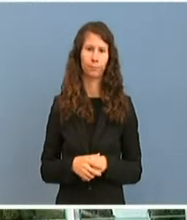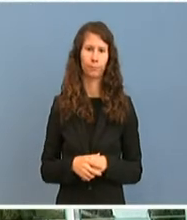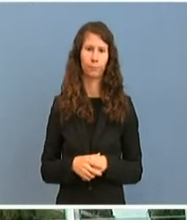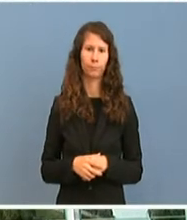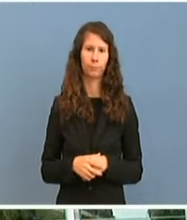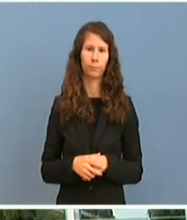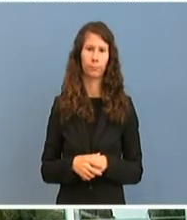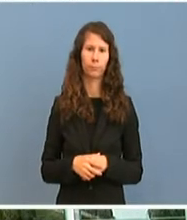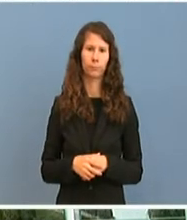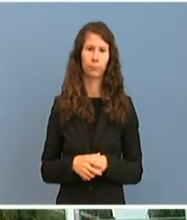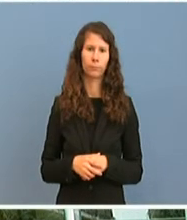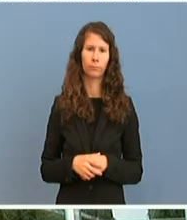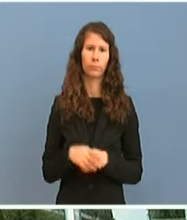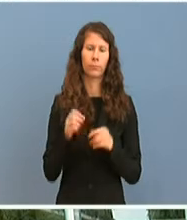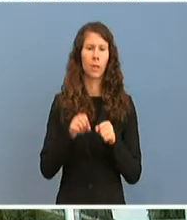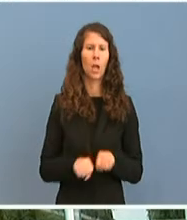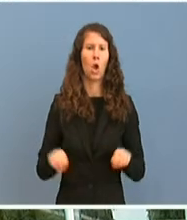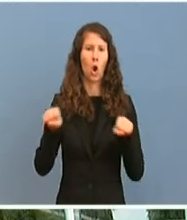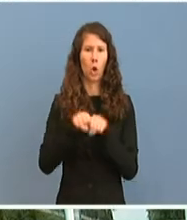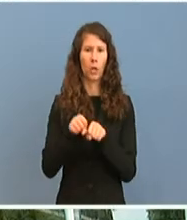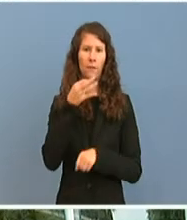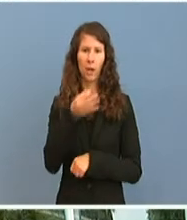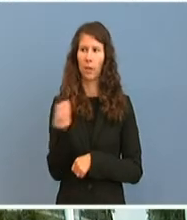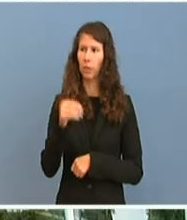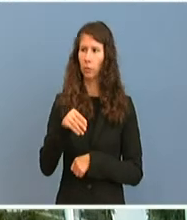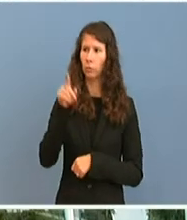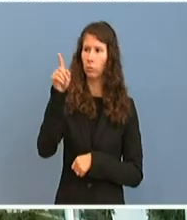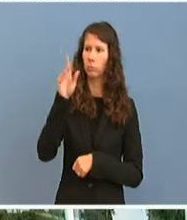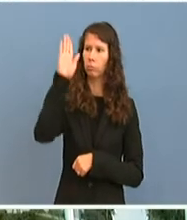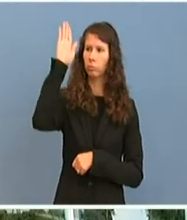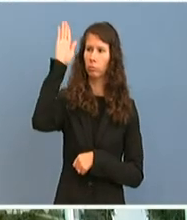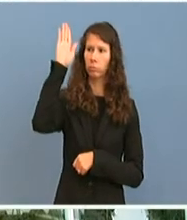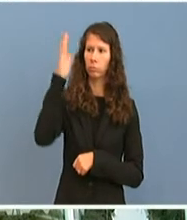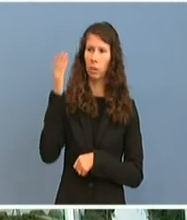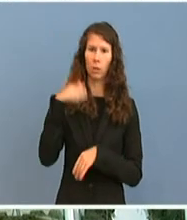Dann nehme ich an dieser Stelle eine digitale Frage.